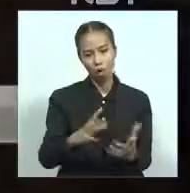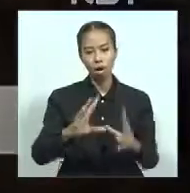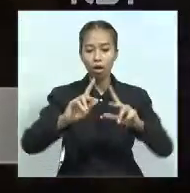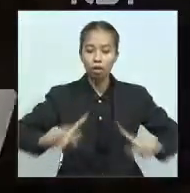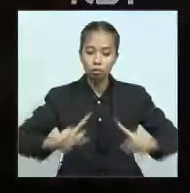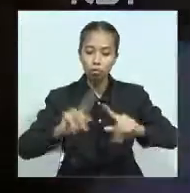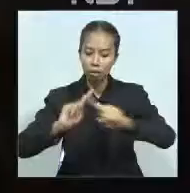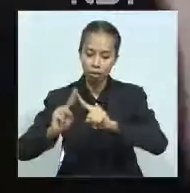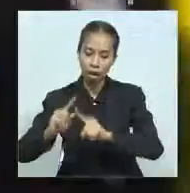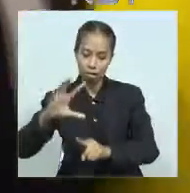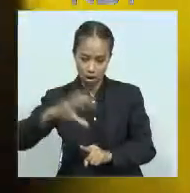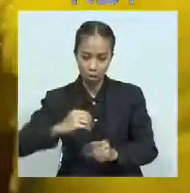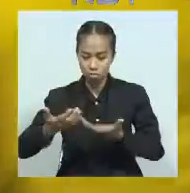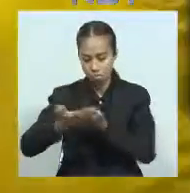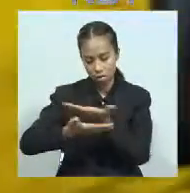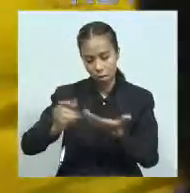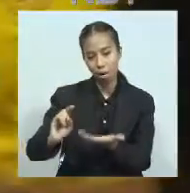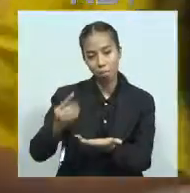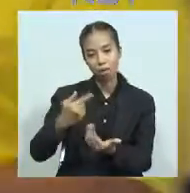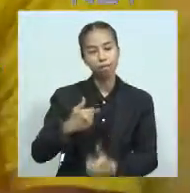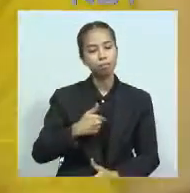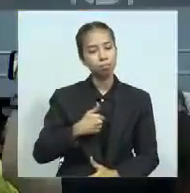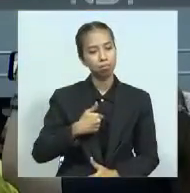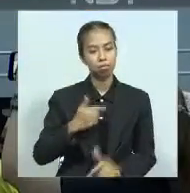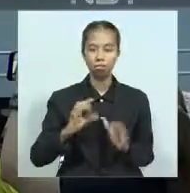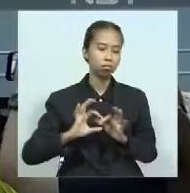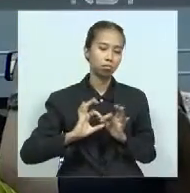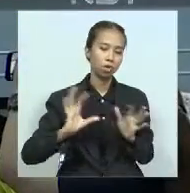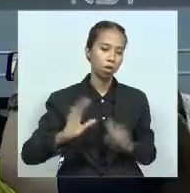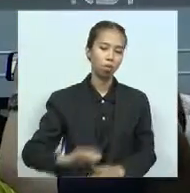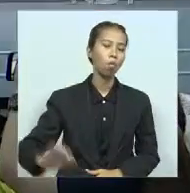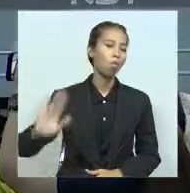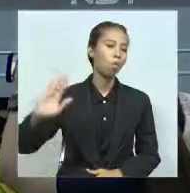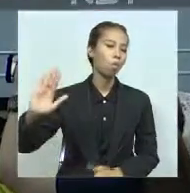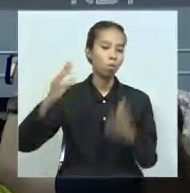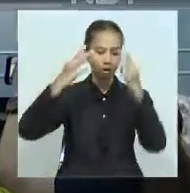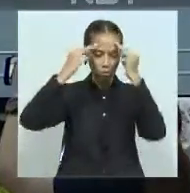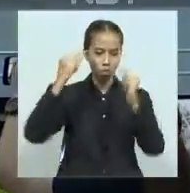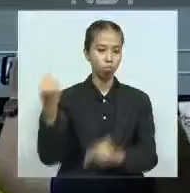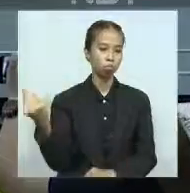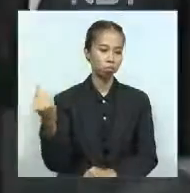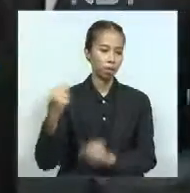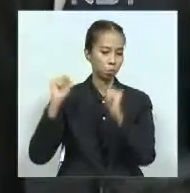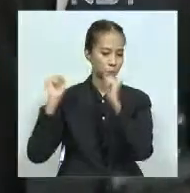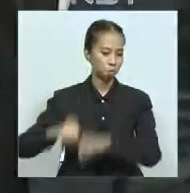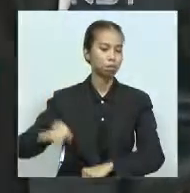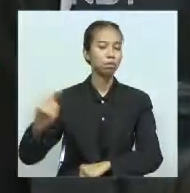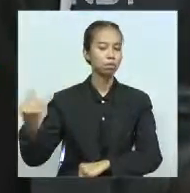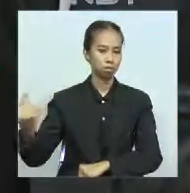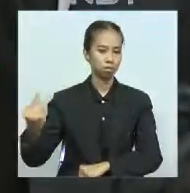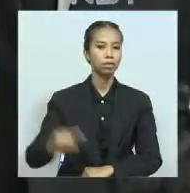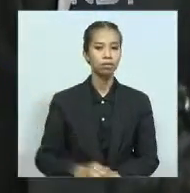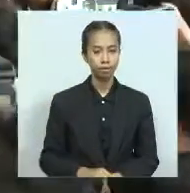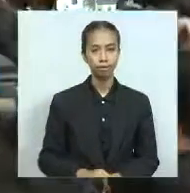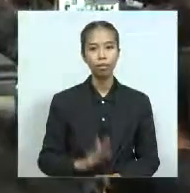รือไม่ส่วนตัวย้ำชัดค่ะว่าไม่ได้เกี่ยวข้องและก็เป็นอำนาจของนายกรัฐมนตรีเพียงคนเดียวเท่านั้นที่สำคัญบอก